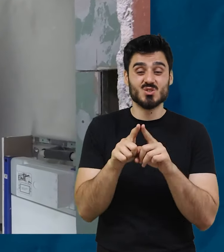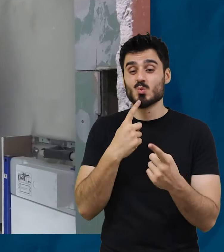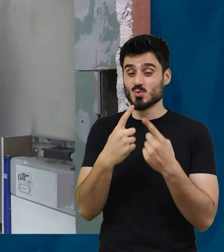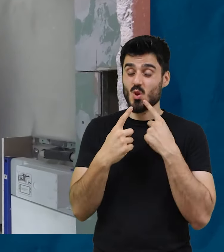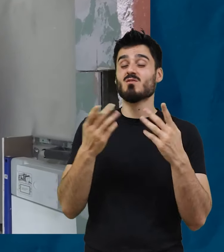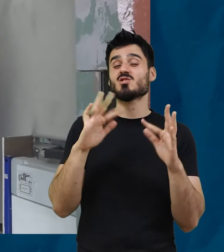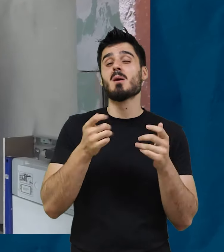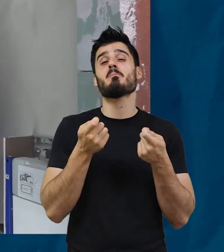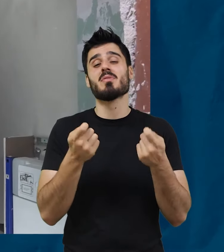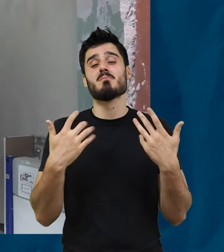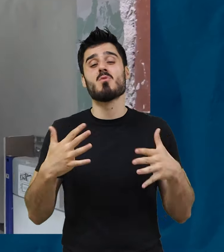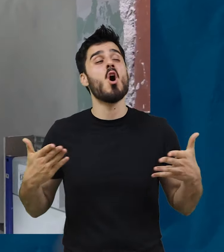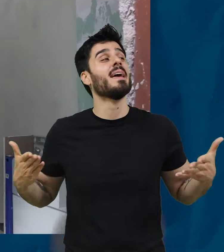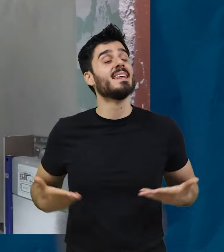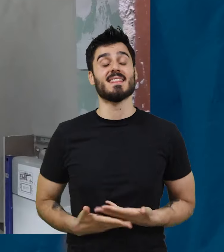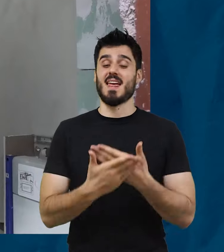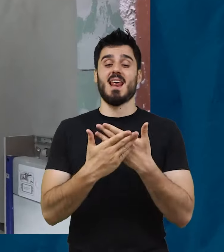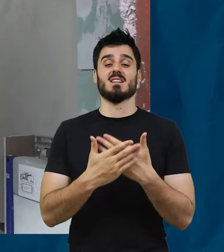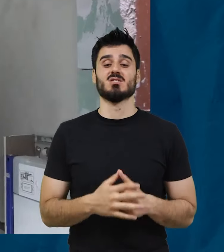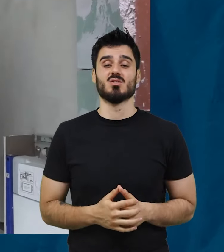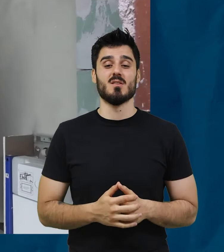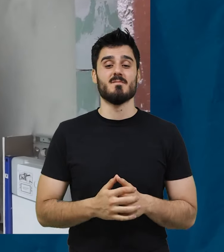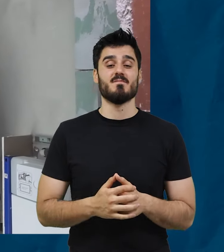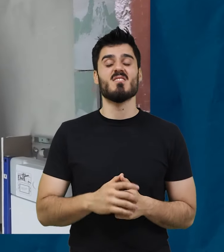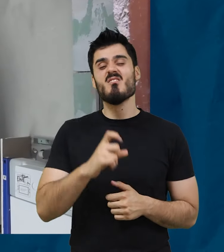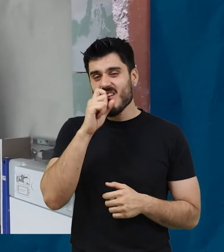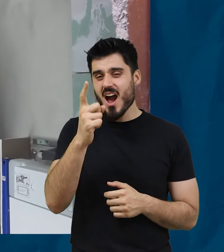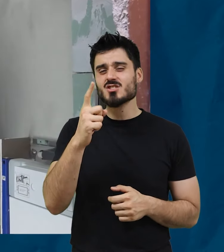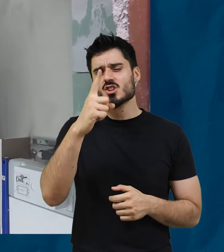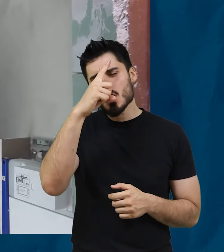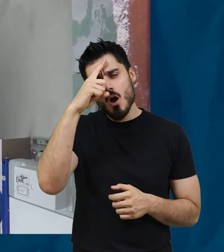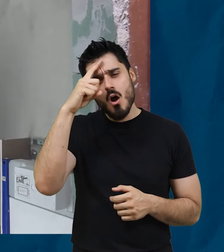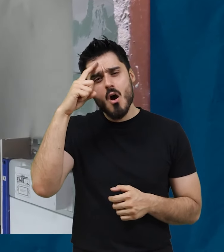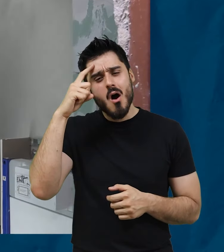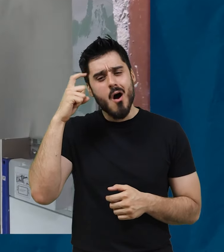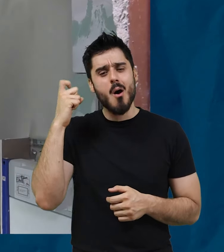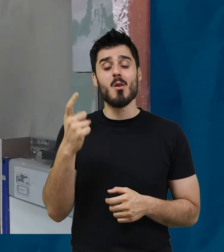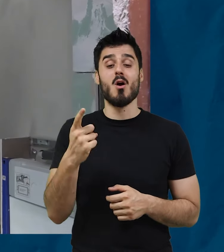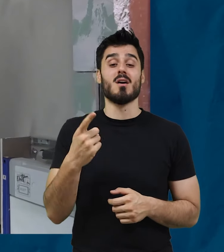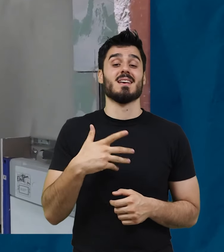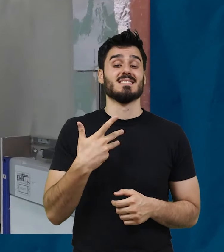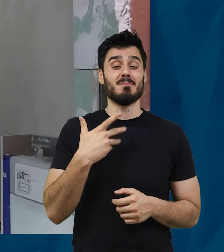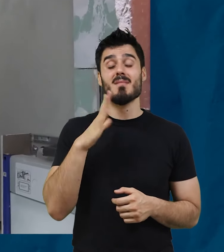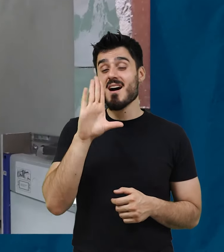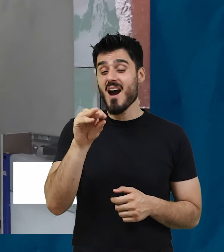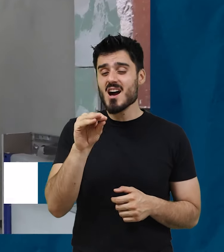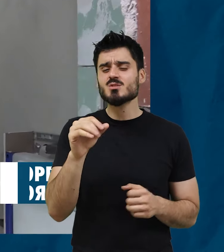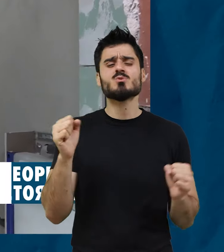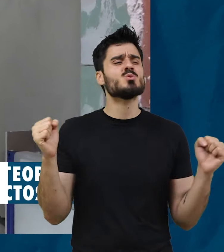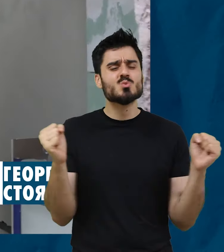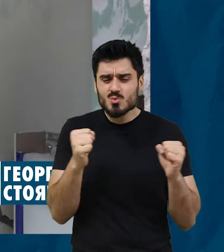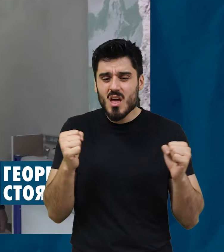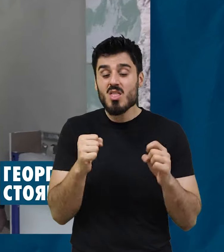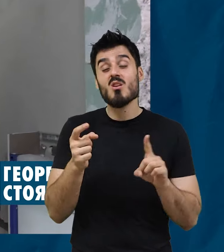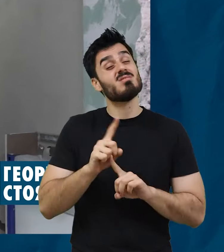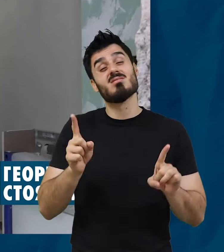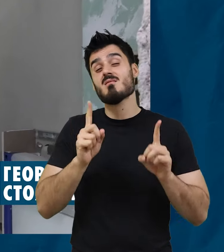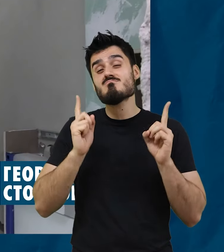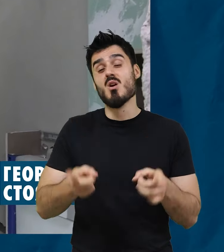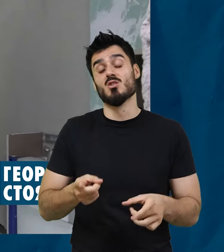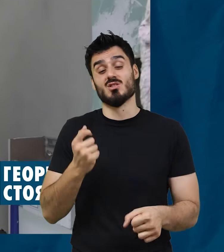бъде много, много интересен ремонт. Важно е да е топло, Гоша, разбираш. Значи, искам да кажеш на всички на студено, че не